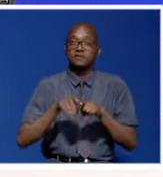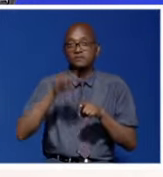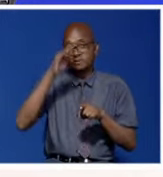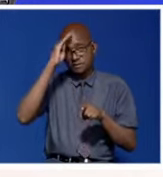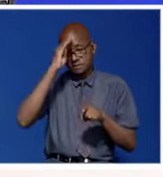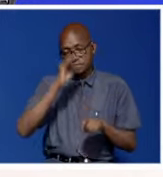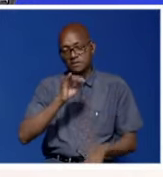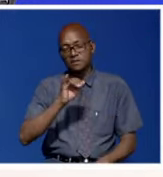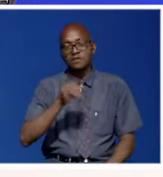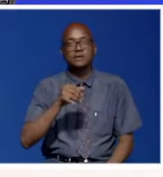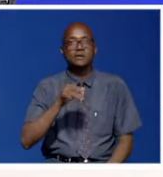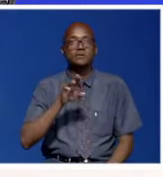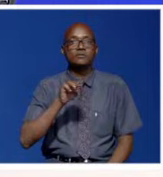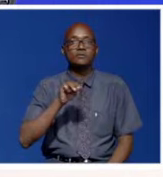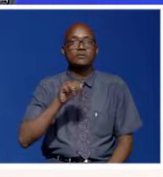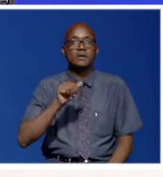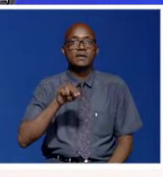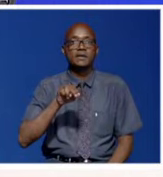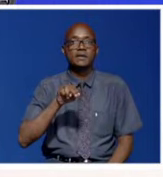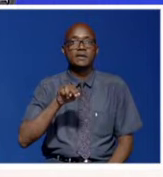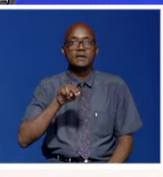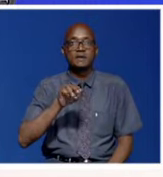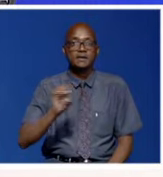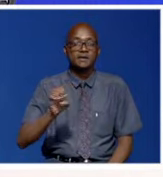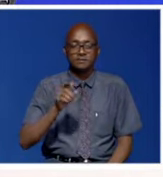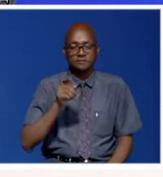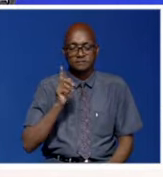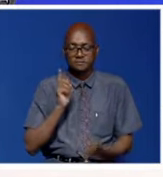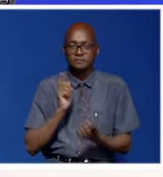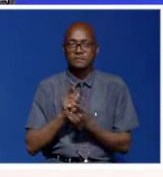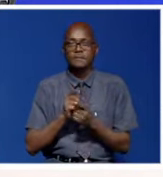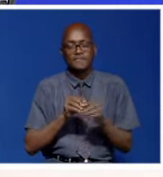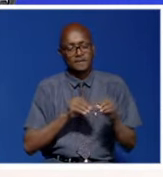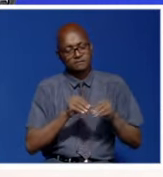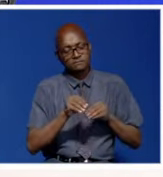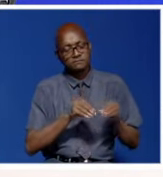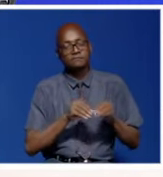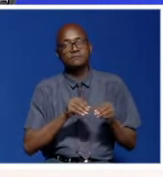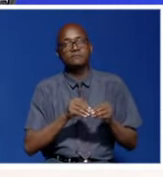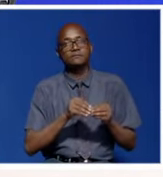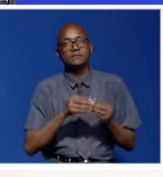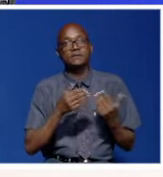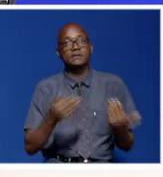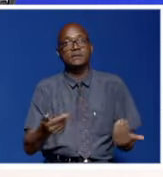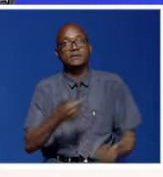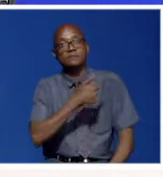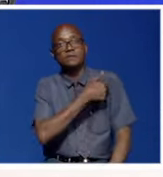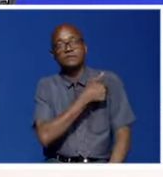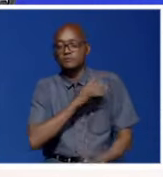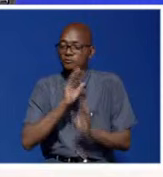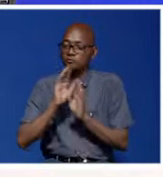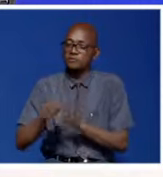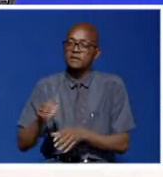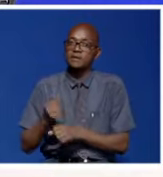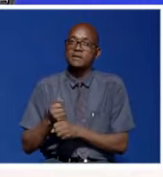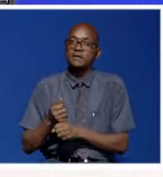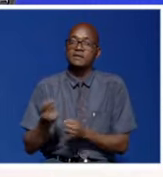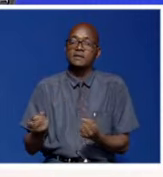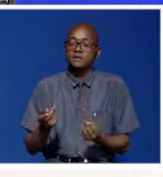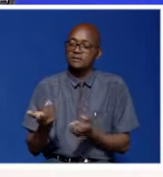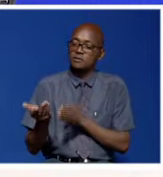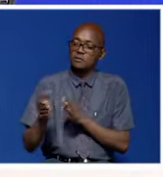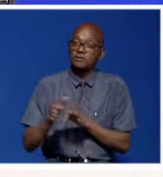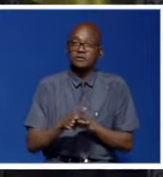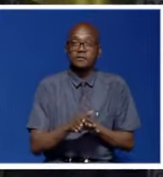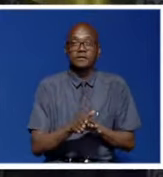polisi Jumanne Muliro, amesema watuhumiwa hao walikuwa wakigushi nyaraka za matibabu, kuacha kazi na nyaraka za